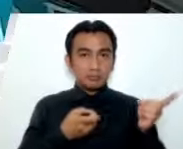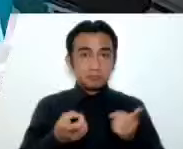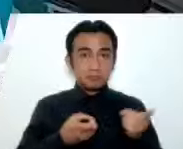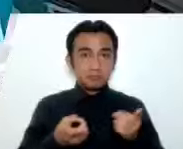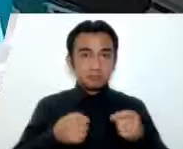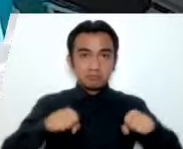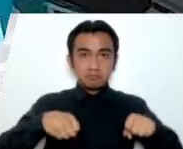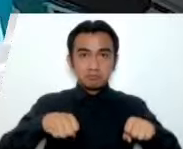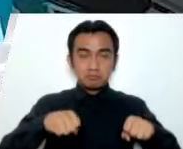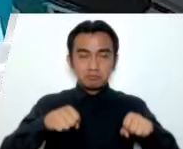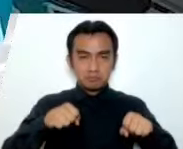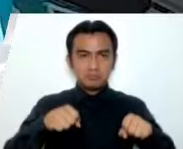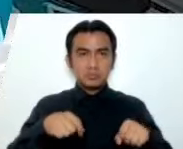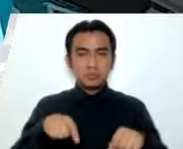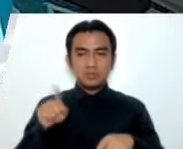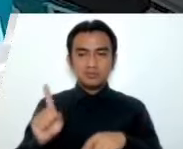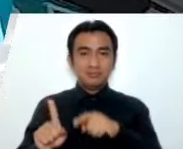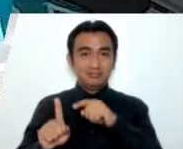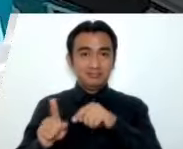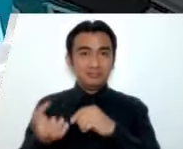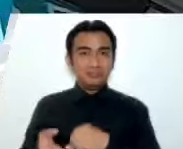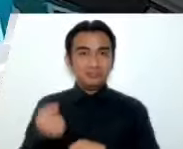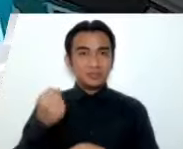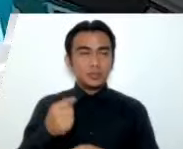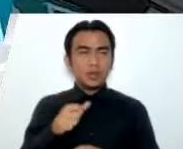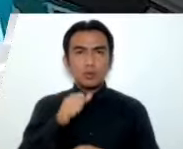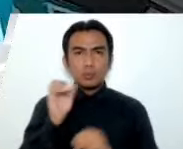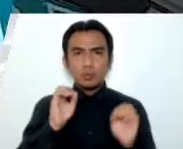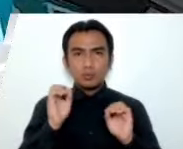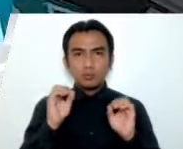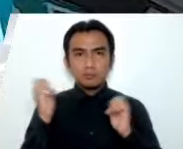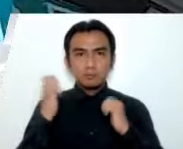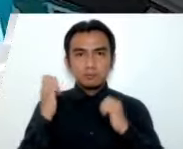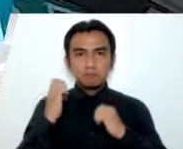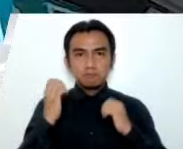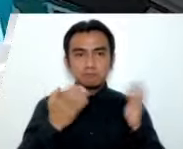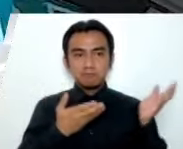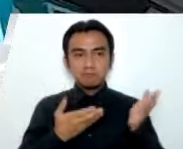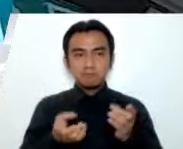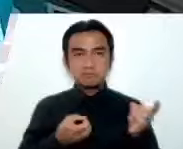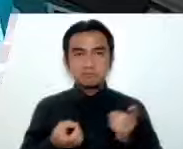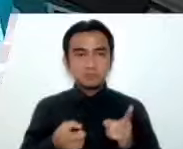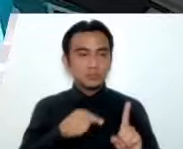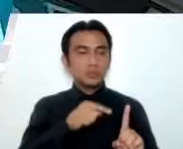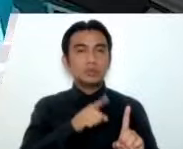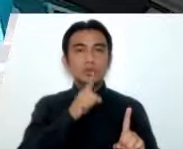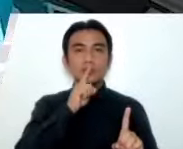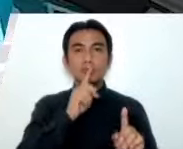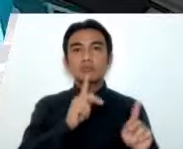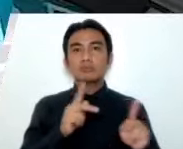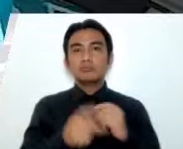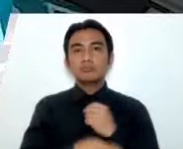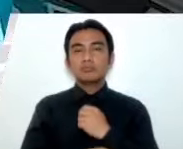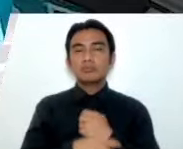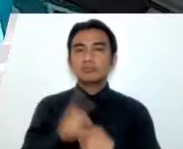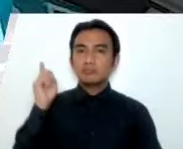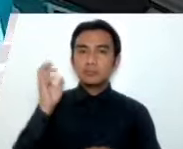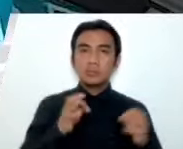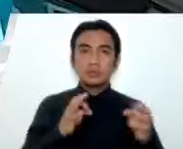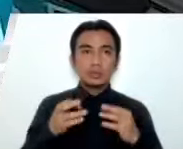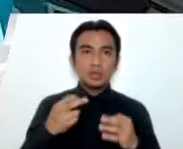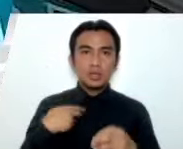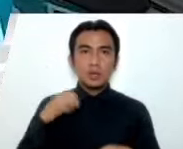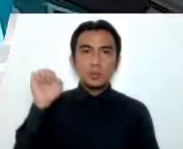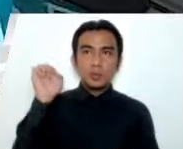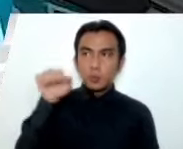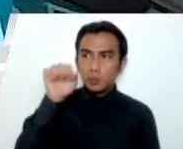silang inaasahang parcel na i-deliver. Posibleng pakay raw ng lalaki na magnakaw. Katok na po siya ng katok, tapos sumisilip po siya sa bintana.